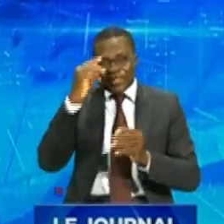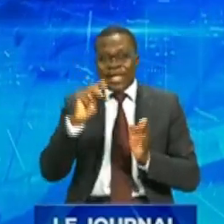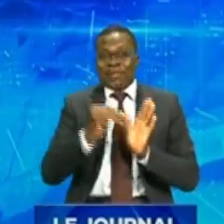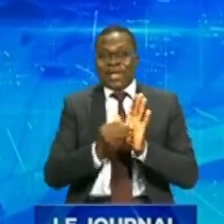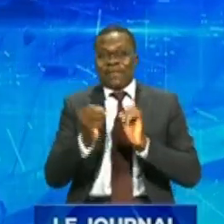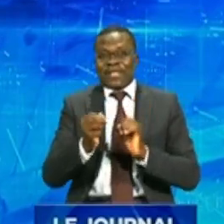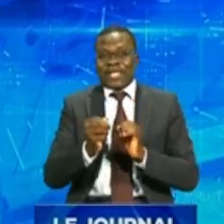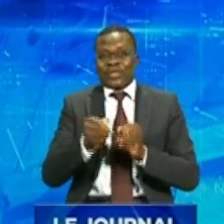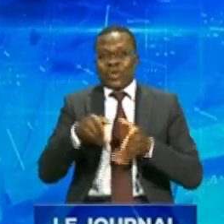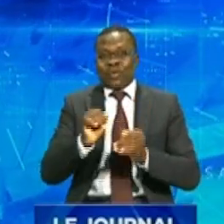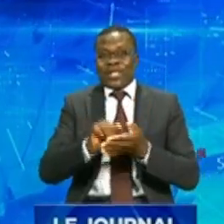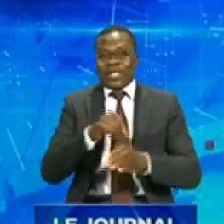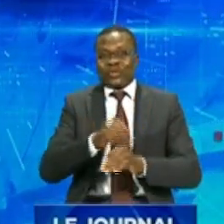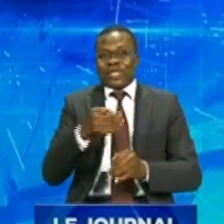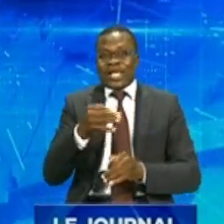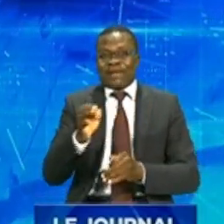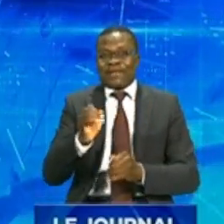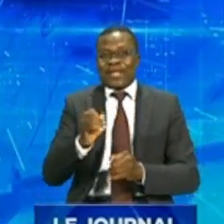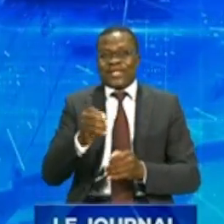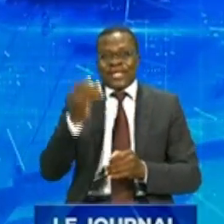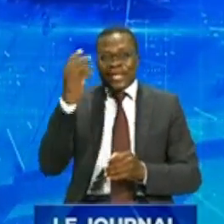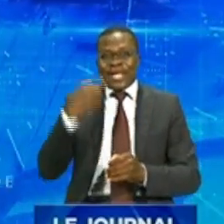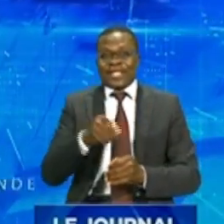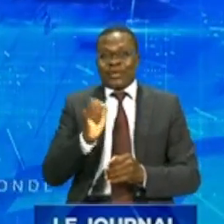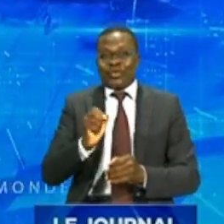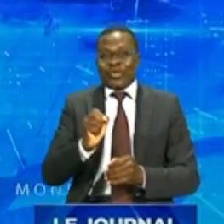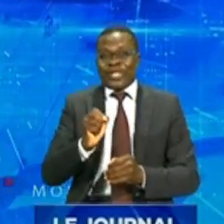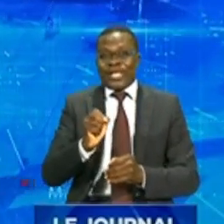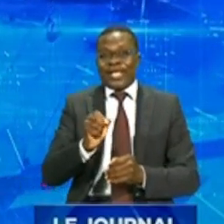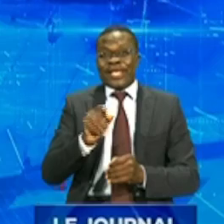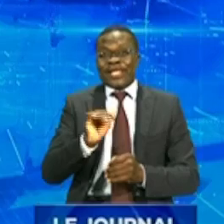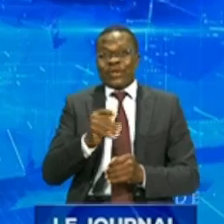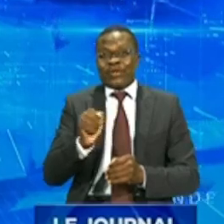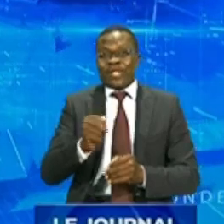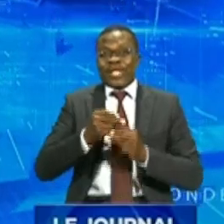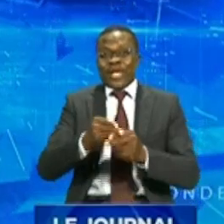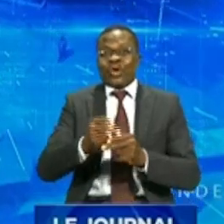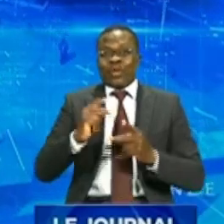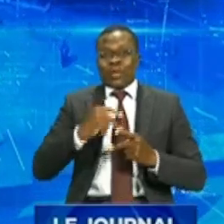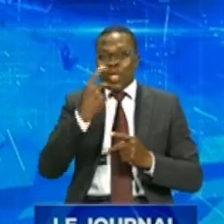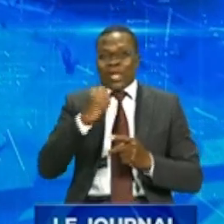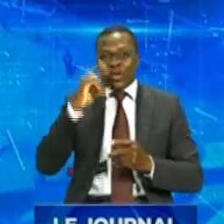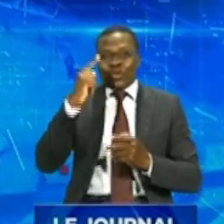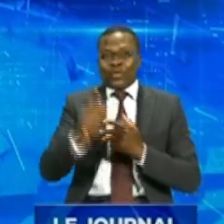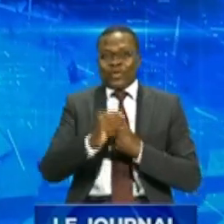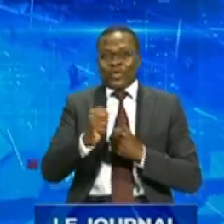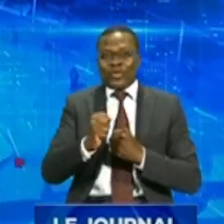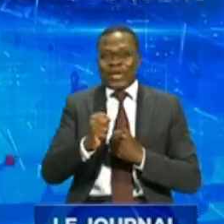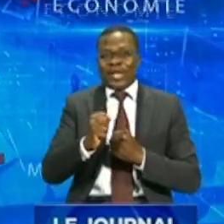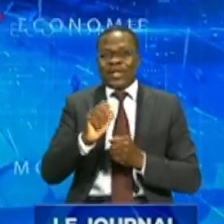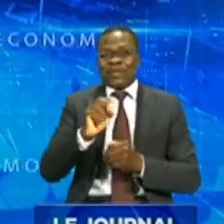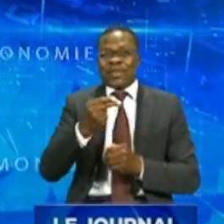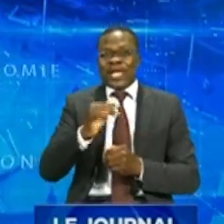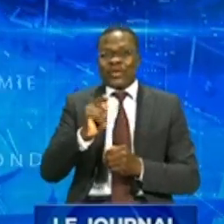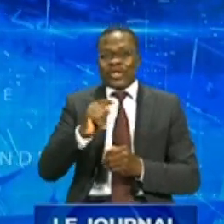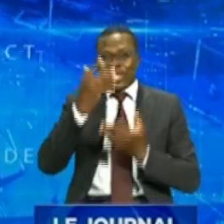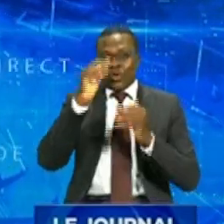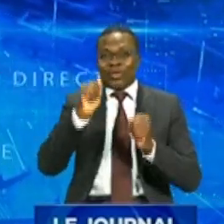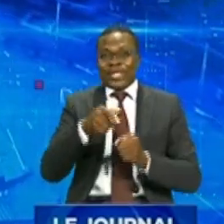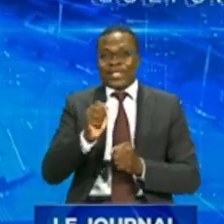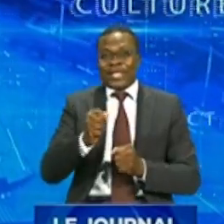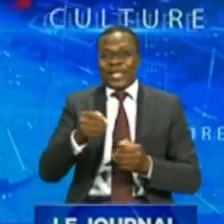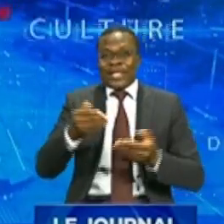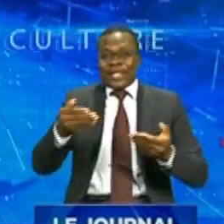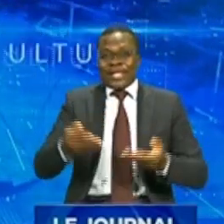manifestation. Pendant ce temps, en France, la députée macroniste Maud Brejean est nommée porte-parole du gouvernement. Et en Ukraine, le président Zelensky